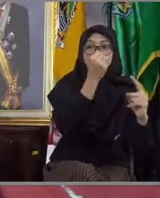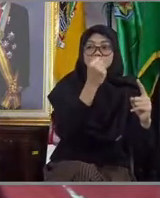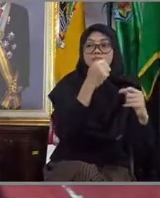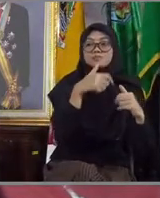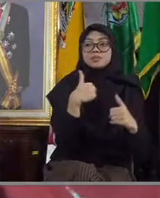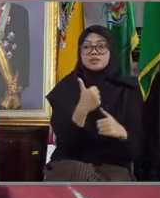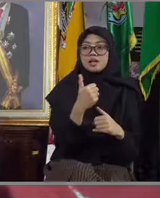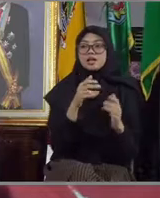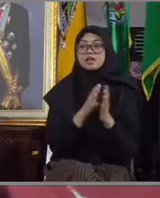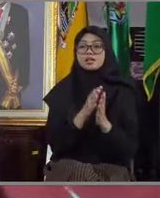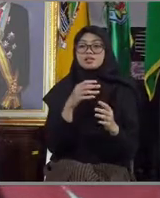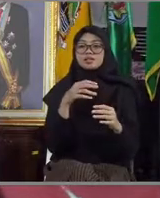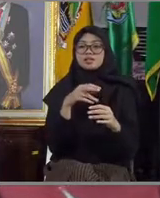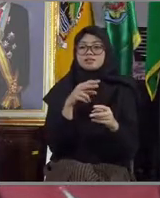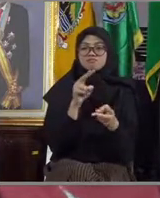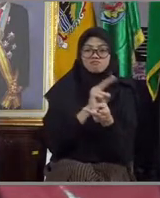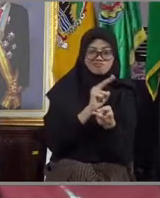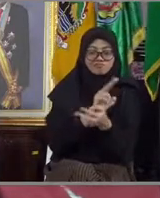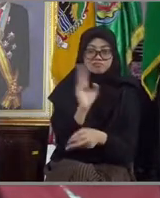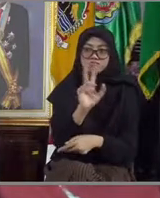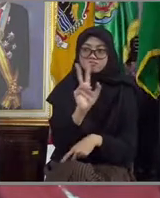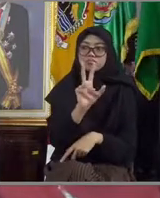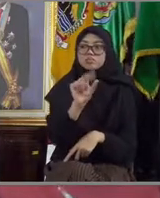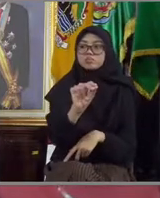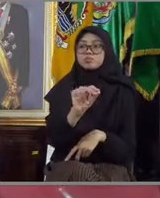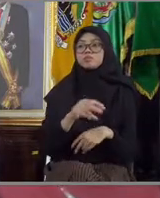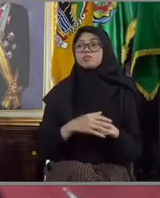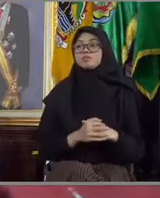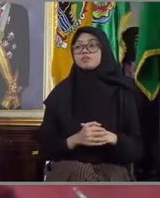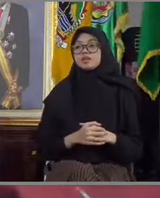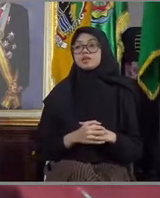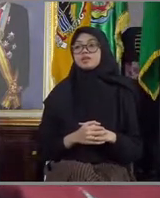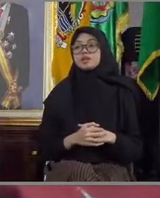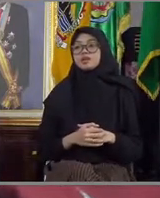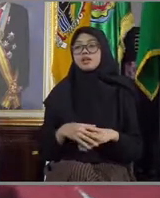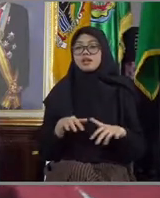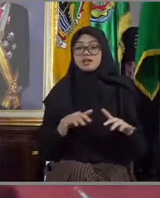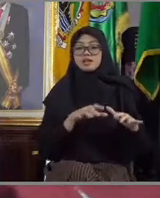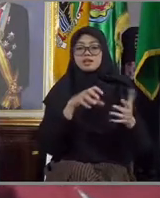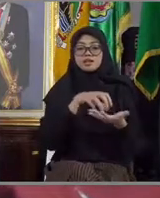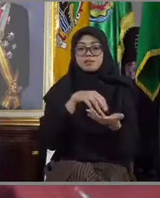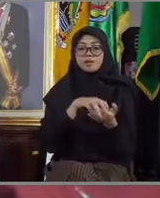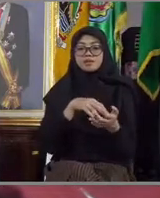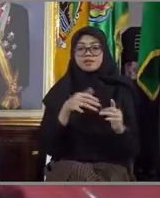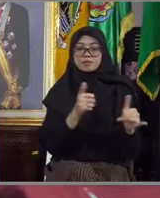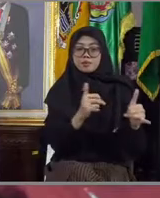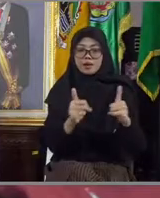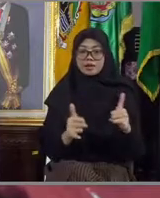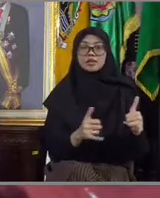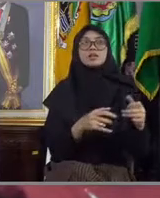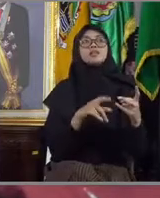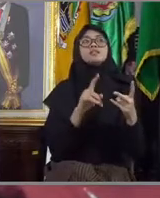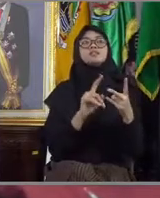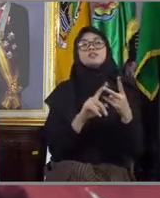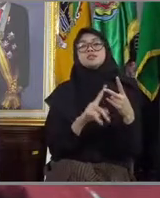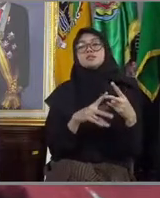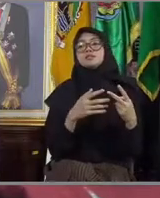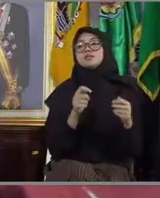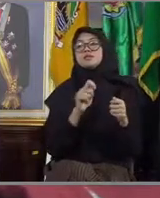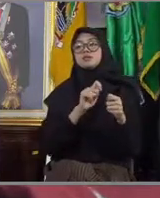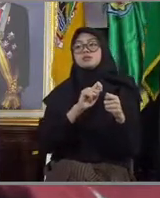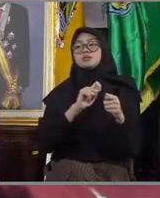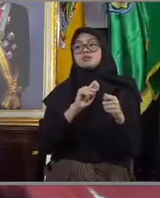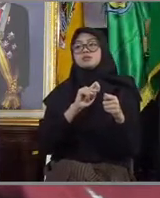ke pergaulan bebas. Apa sih yang dibutuhkan? Mungkin taman untuk bermain itu Pak. Terus yang kedua ini juga perlu